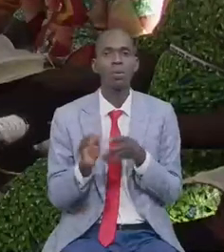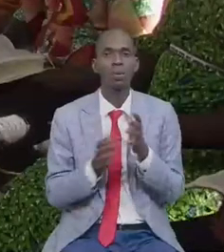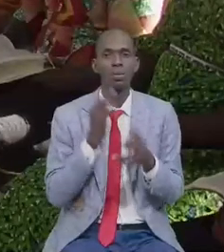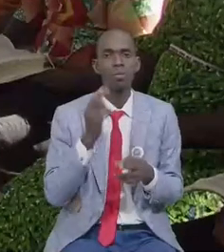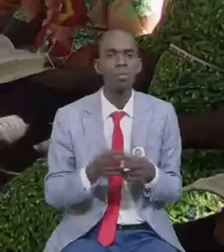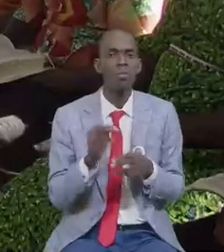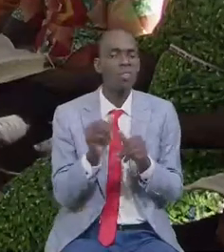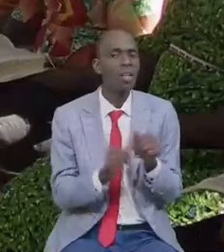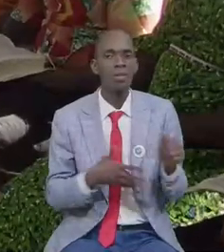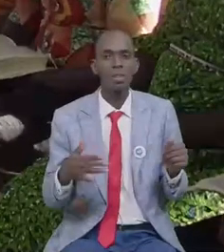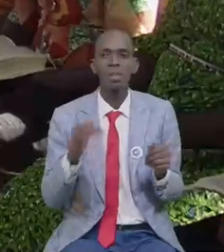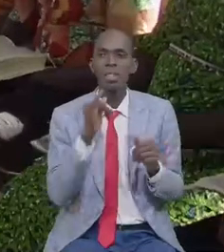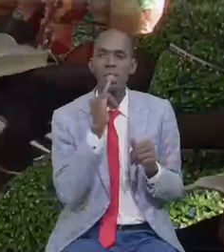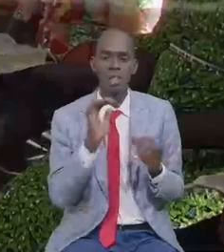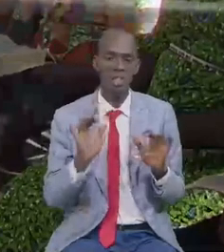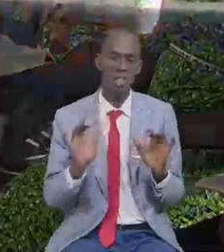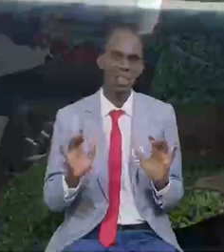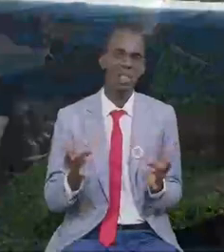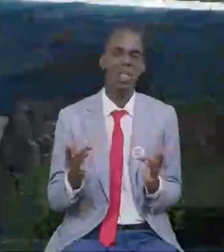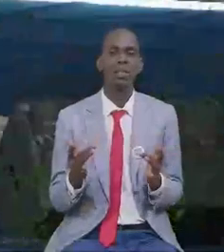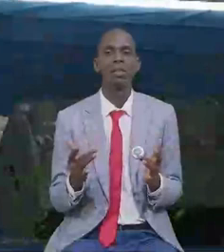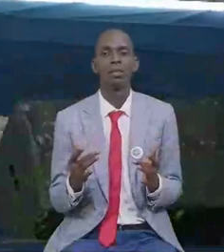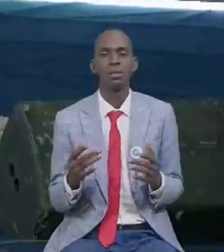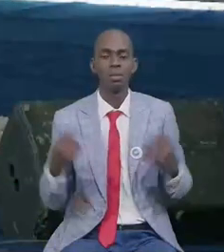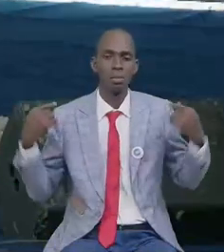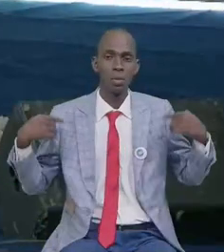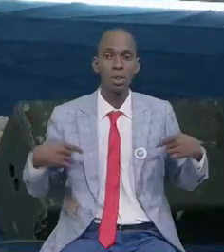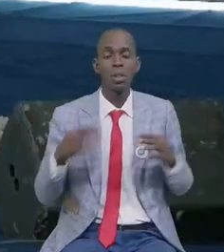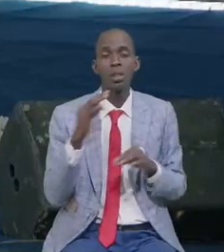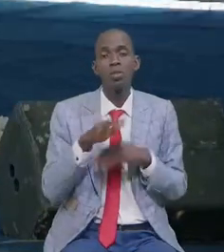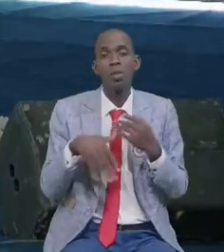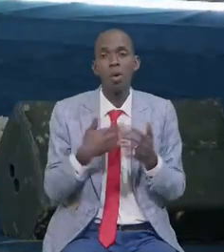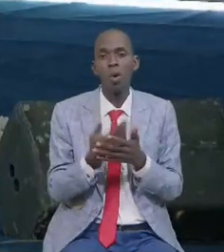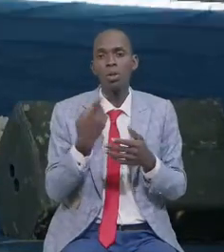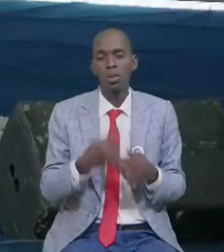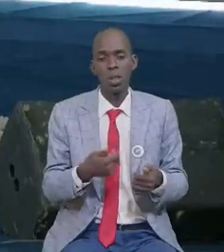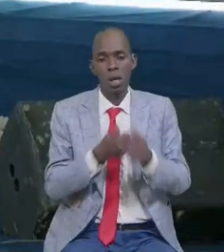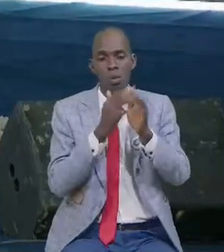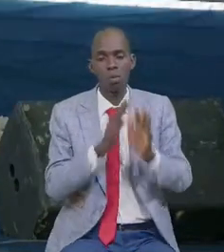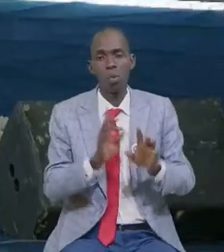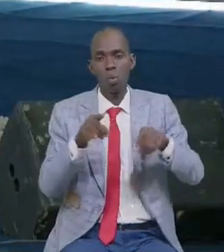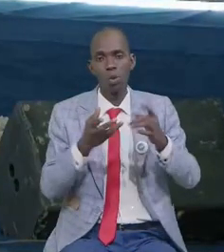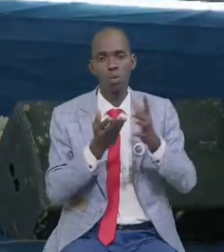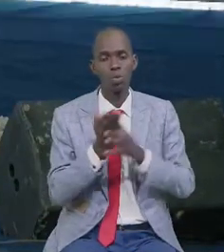Tout est légère affliction. C'est tout ce que l'apôtre Paul a enduré était légère